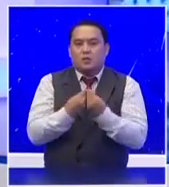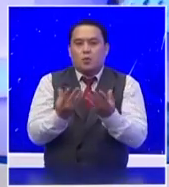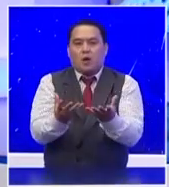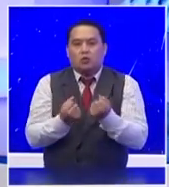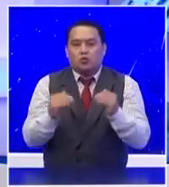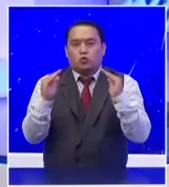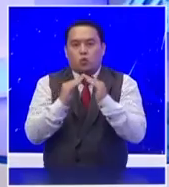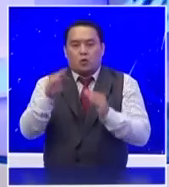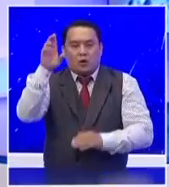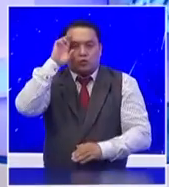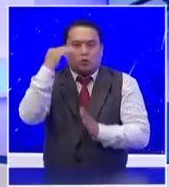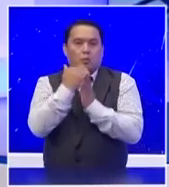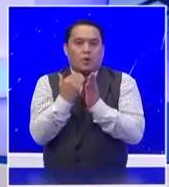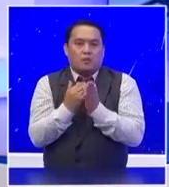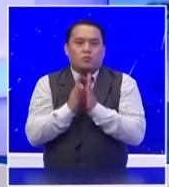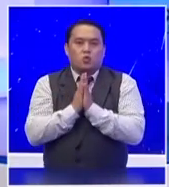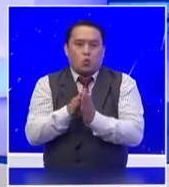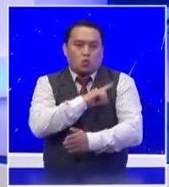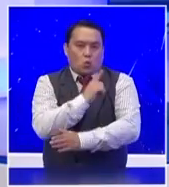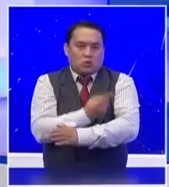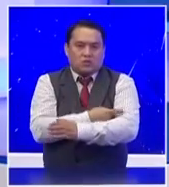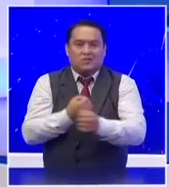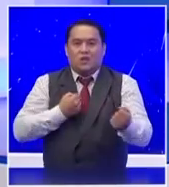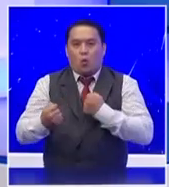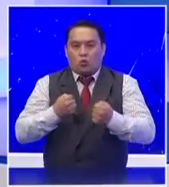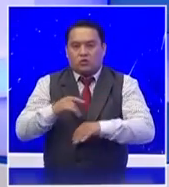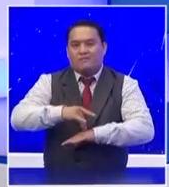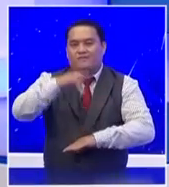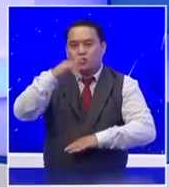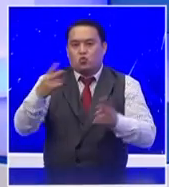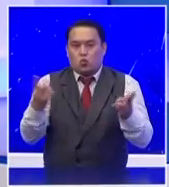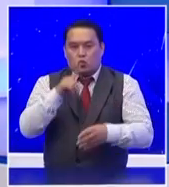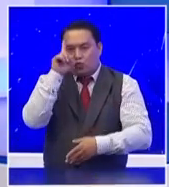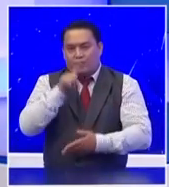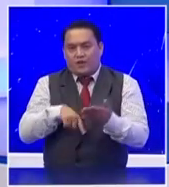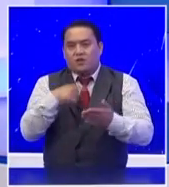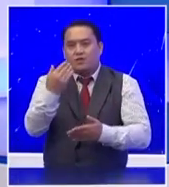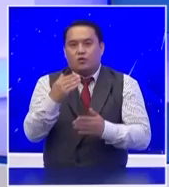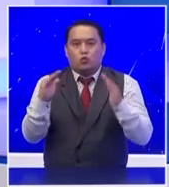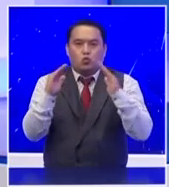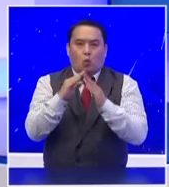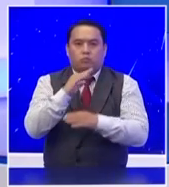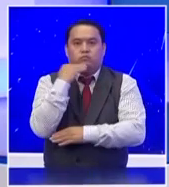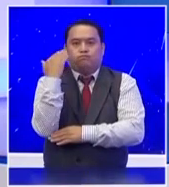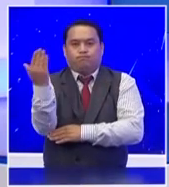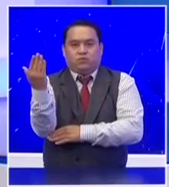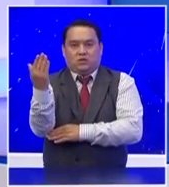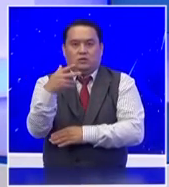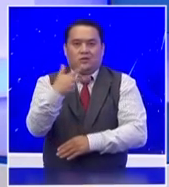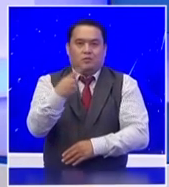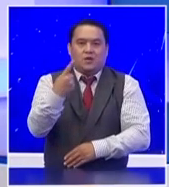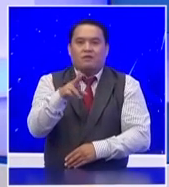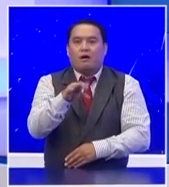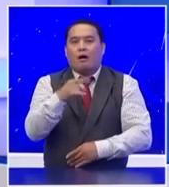дома по госпрограмме, просят сделать усиление конструкции многоэтажки. Они уверяют, что их дом начал крениться, сообщает 31